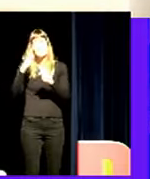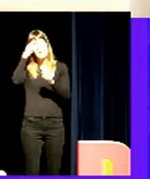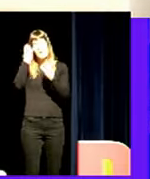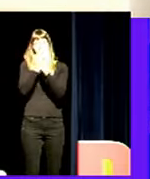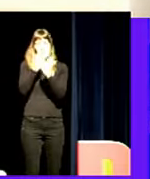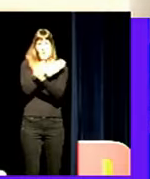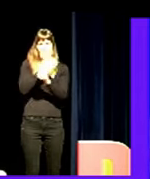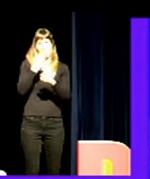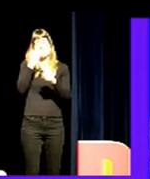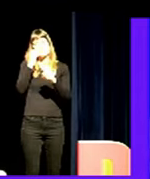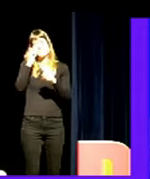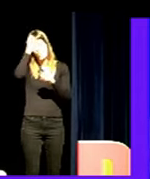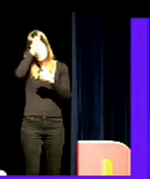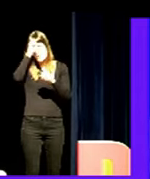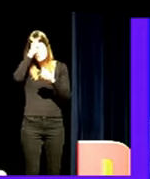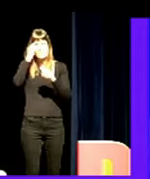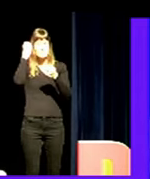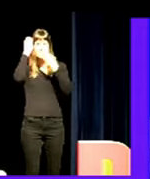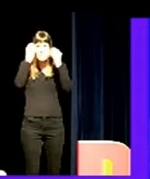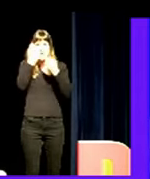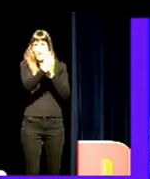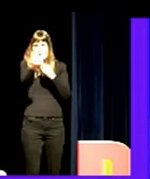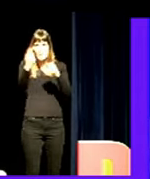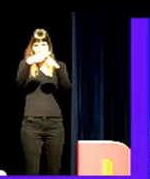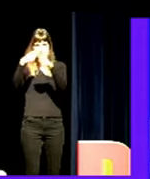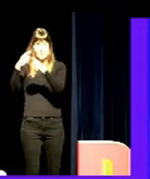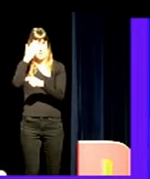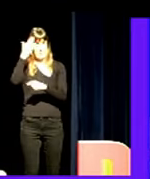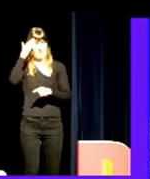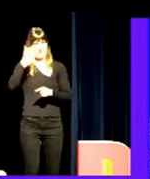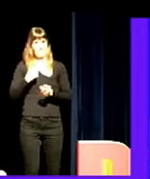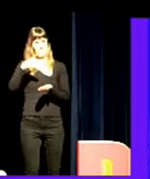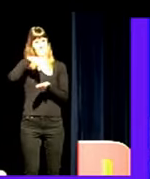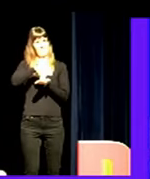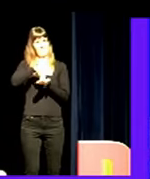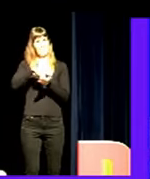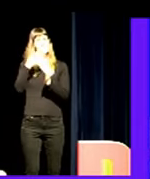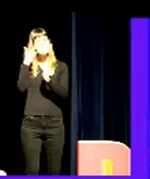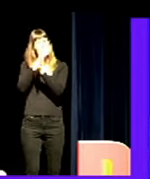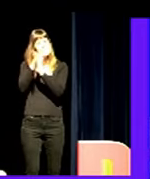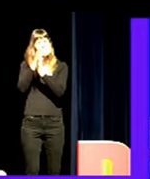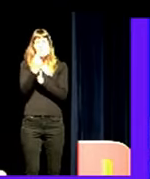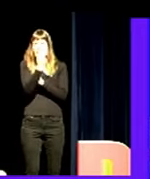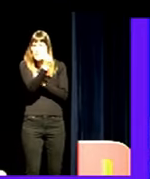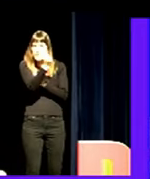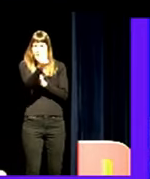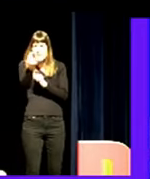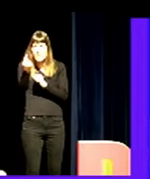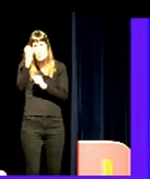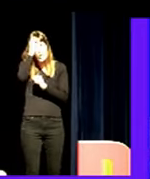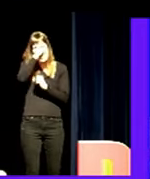bere pentsamenduekin. Horain imaginau, nik jasotzen ditu dela, bakoitzaren